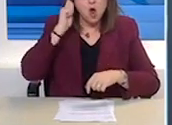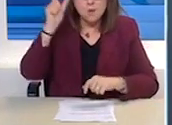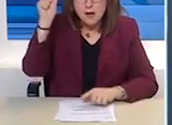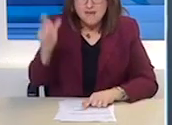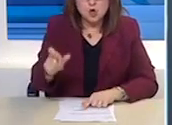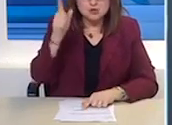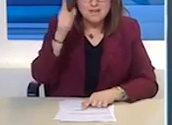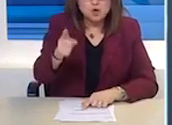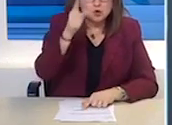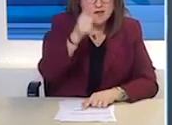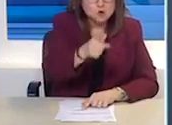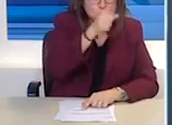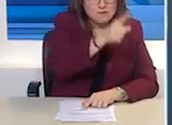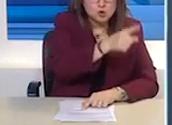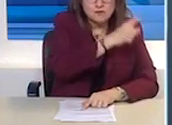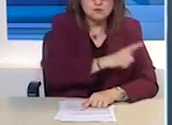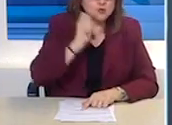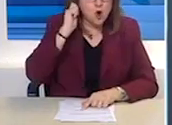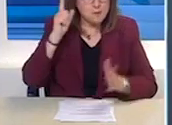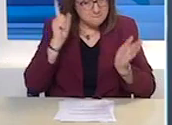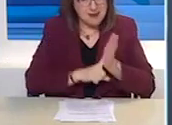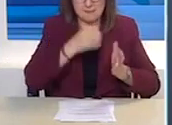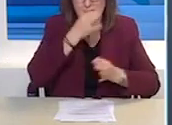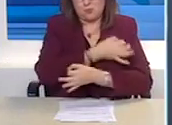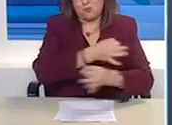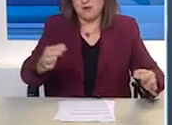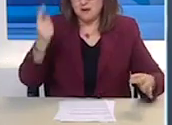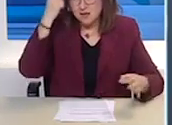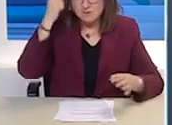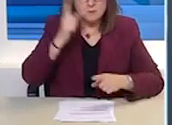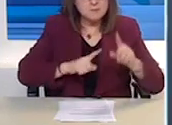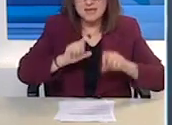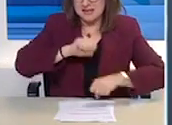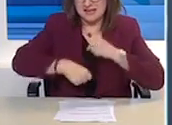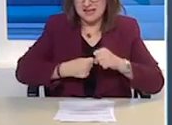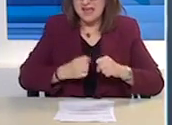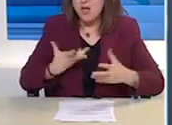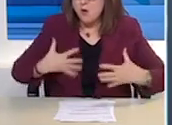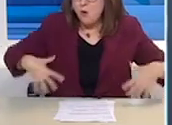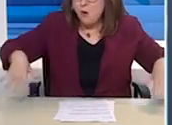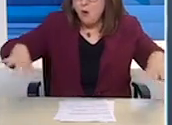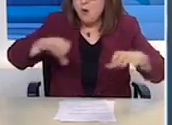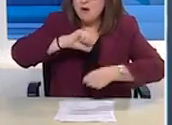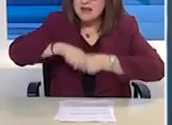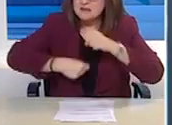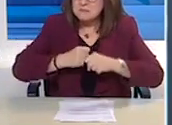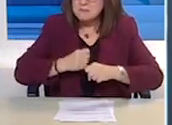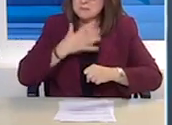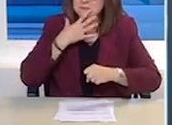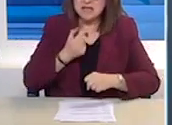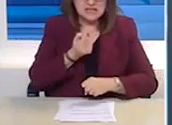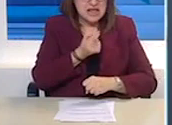αυτής, να απογοητευτούν επειδή κάποιοι από εμάς απερίσκεπτα και αλόγιστα είπαμε τέλειωσε. Δεν έχει τελειώσει